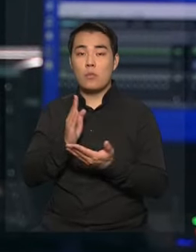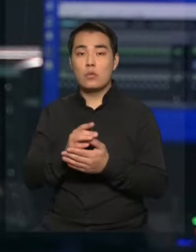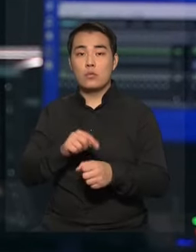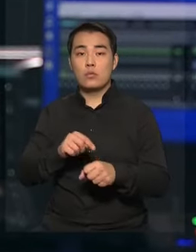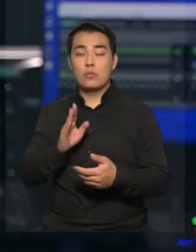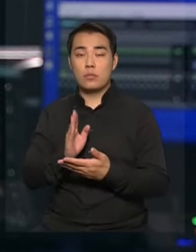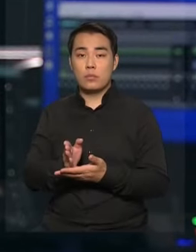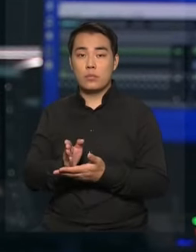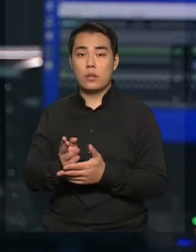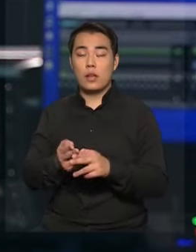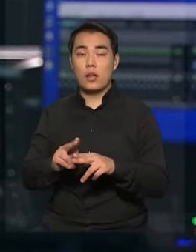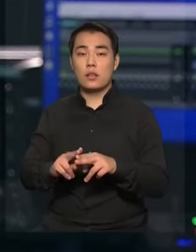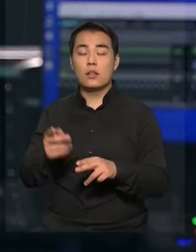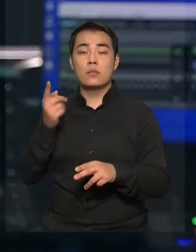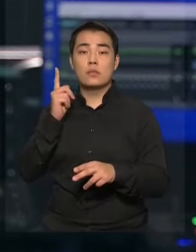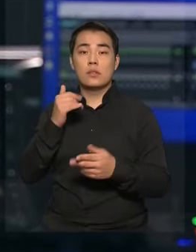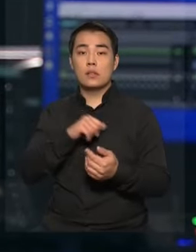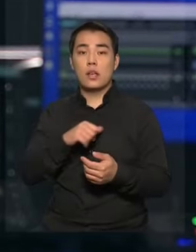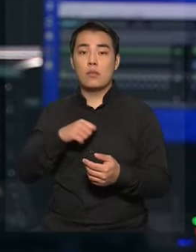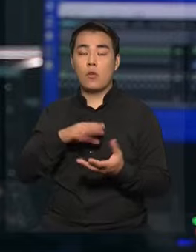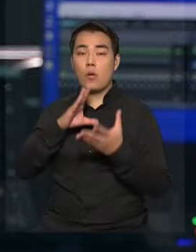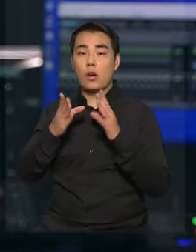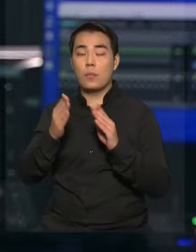сезген. Ата-бабамыз табиғи апатты алдын ала